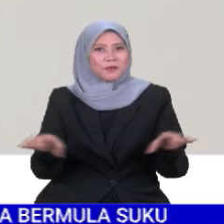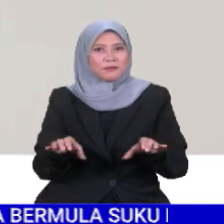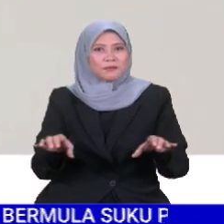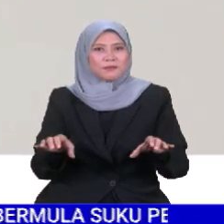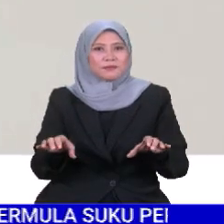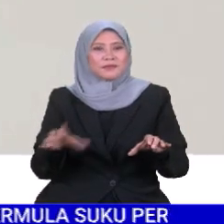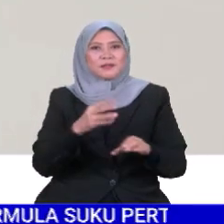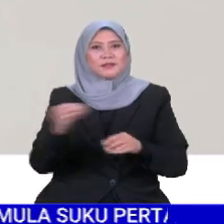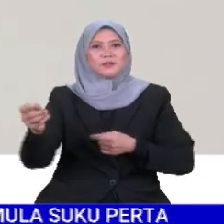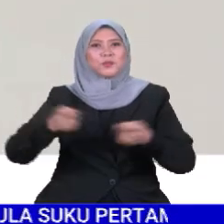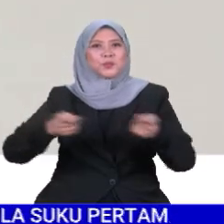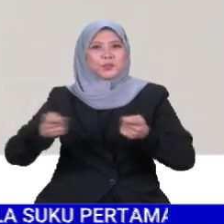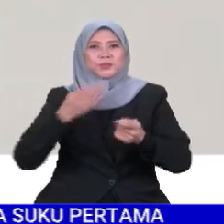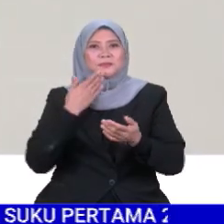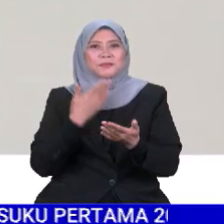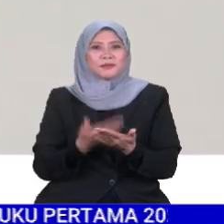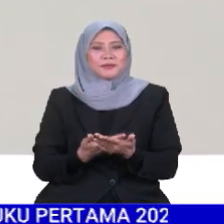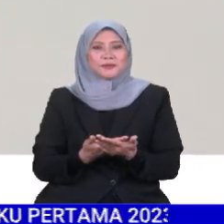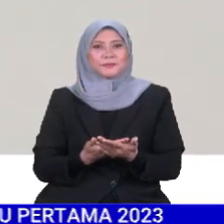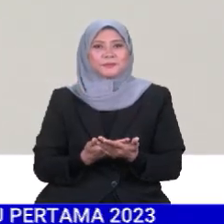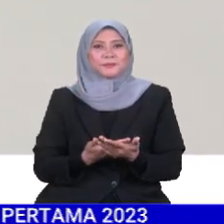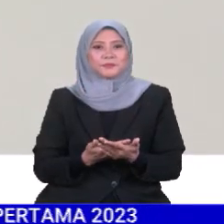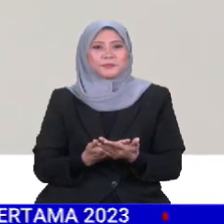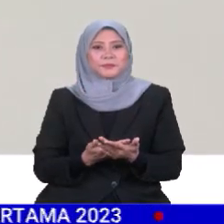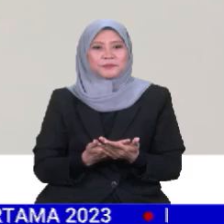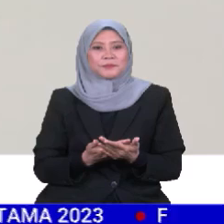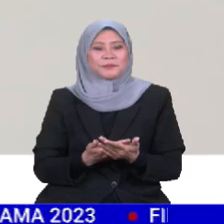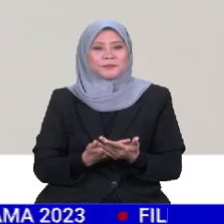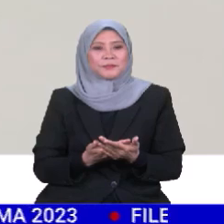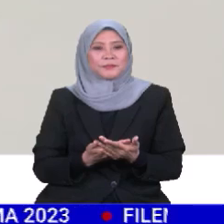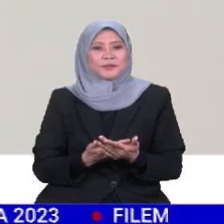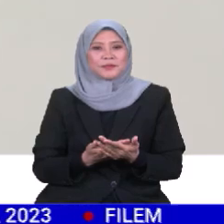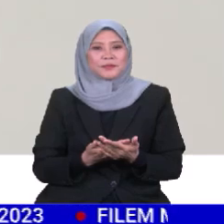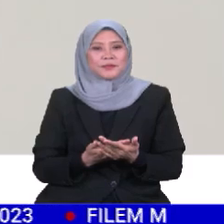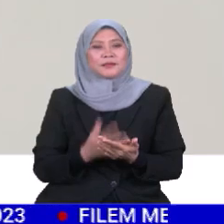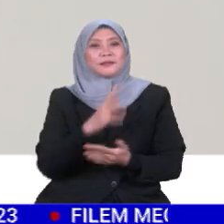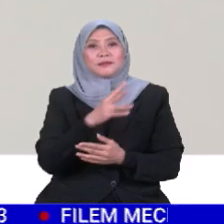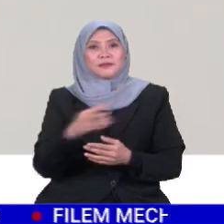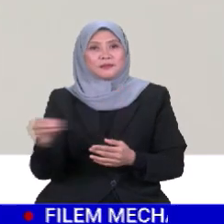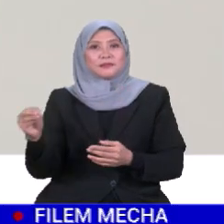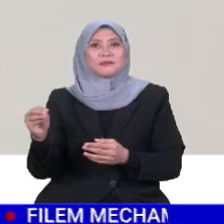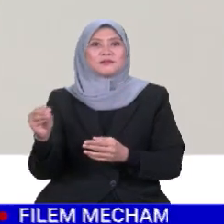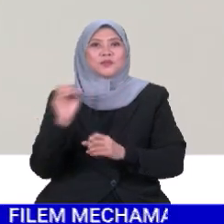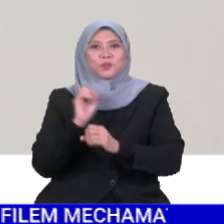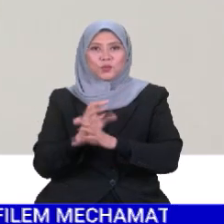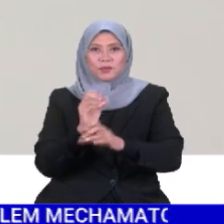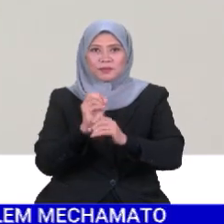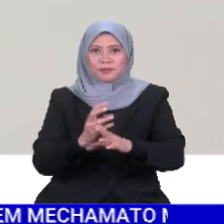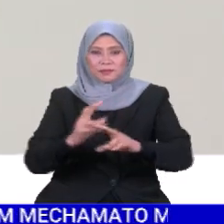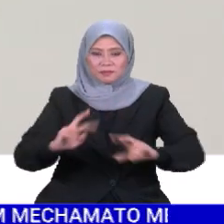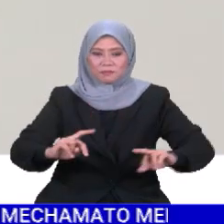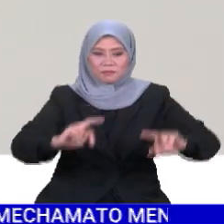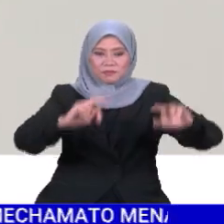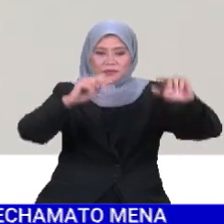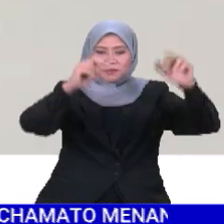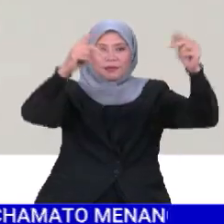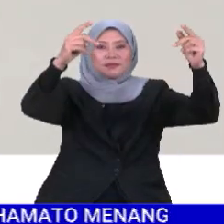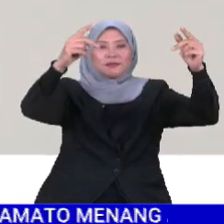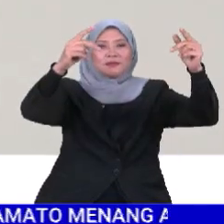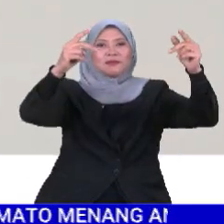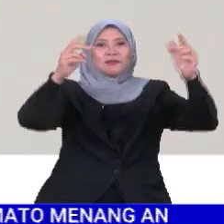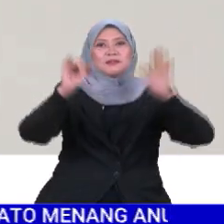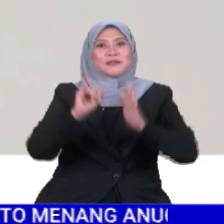juga tadbir urus yang baik, yang juga berusaha untuk meningkatkan